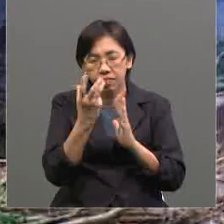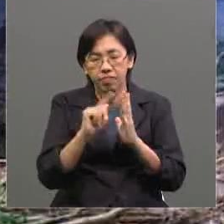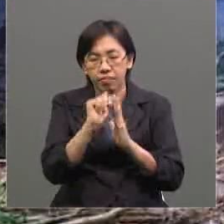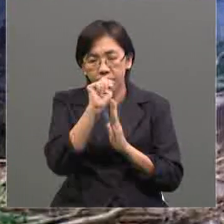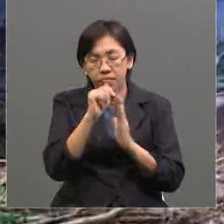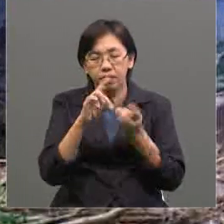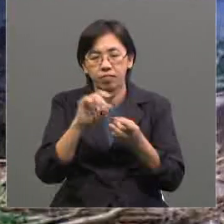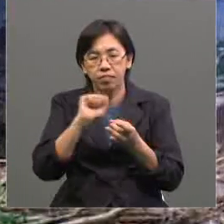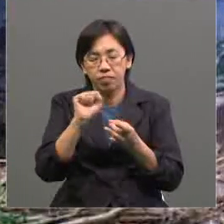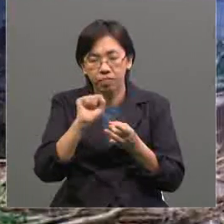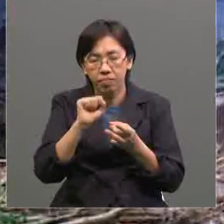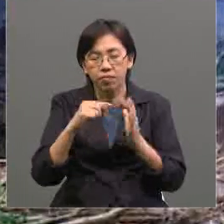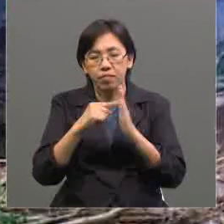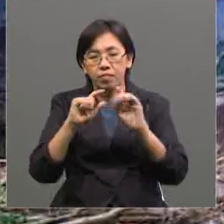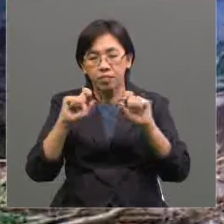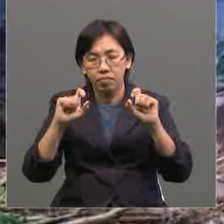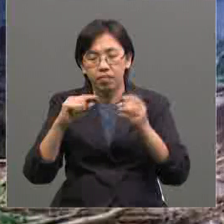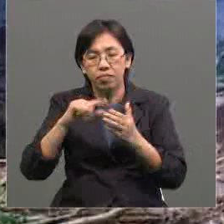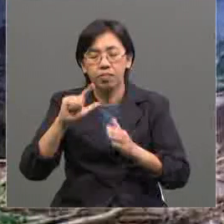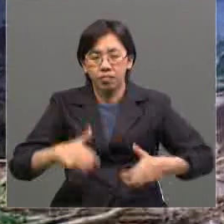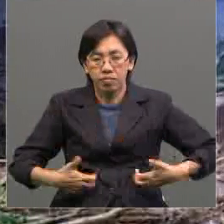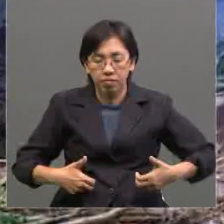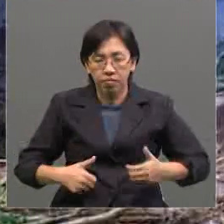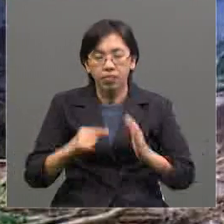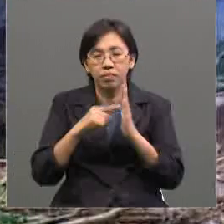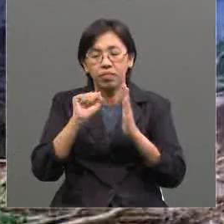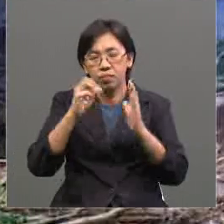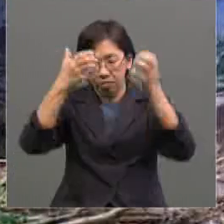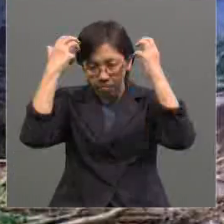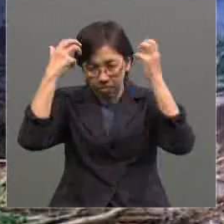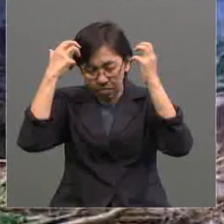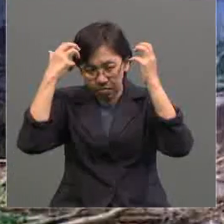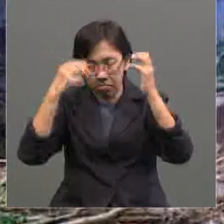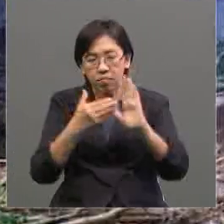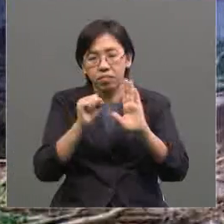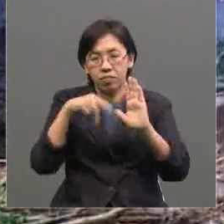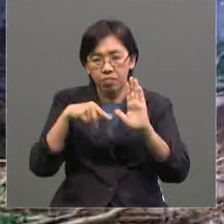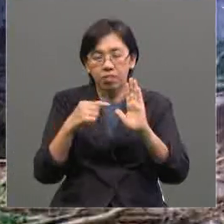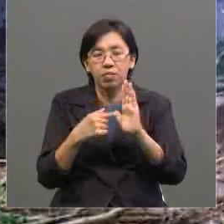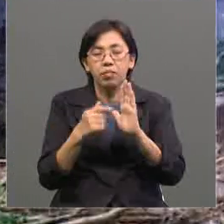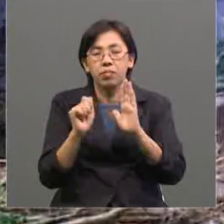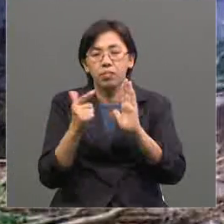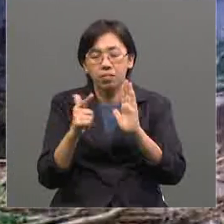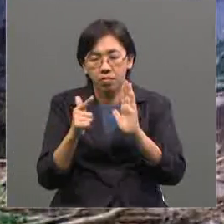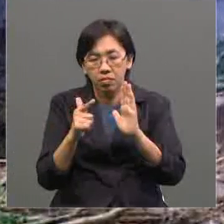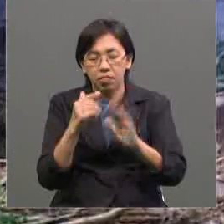ตากสุโขทัยเพชรบูรณ์ลพบุรีสระบุรีสุพรรณบุรีอ่างทอง